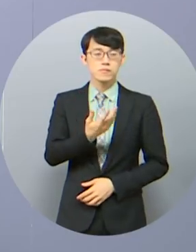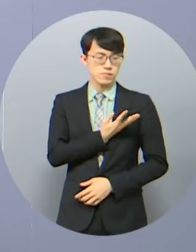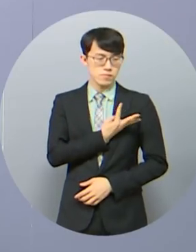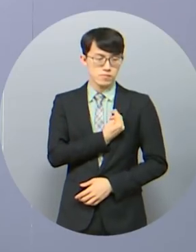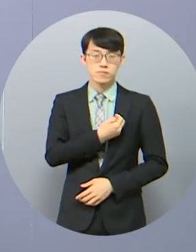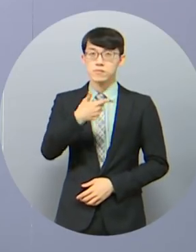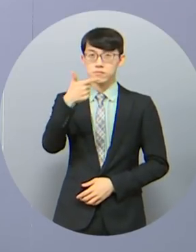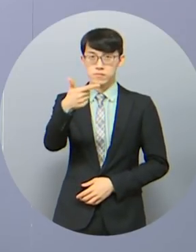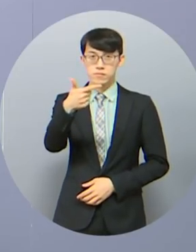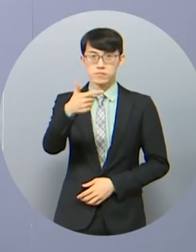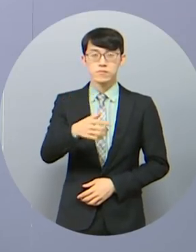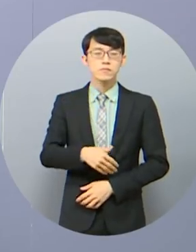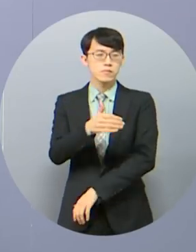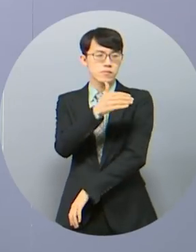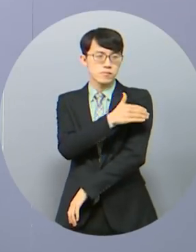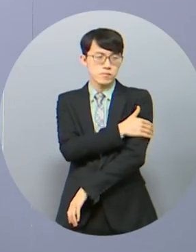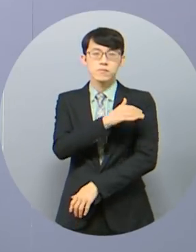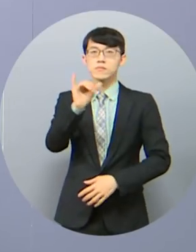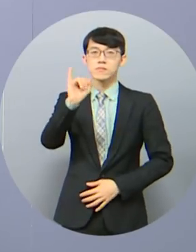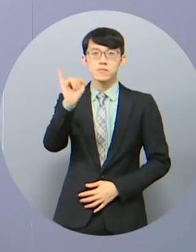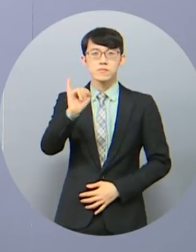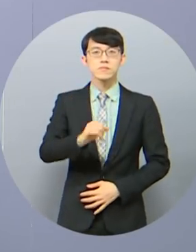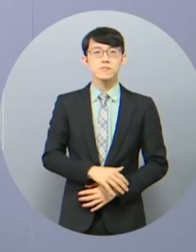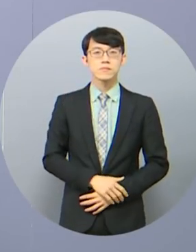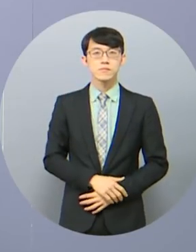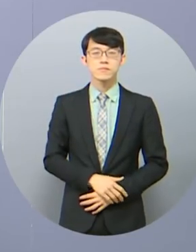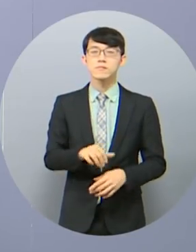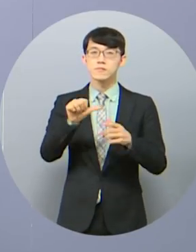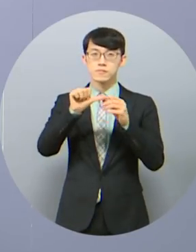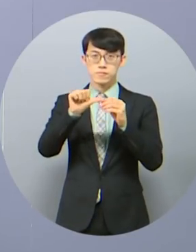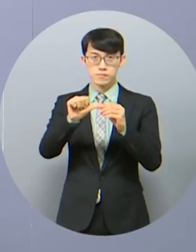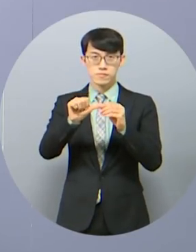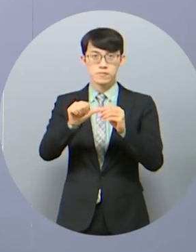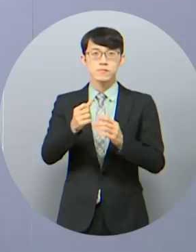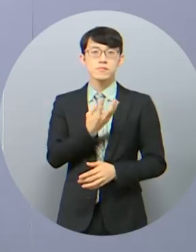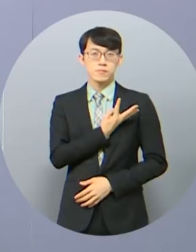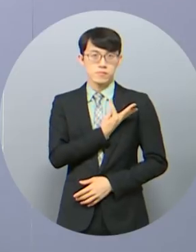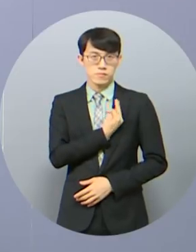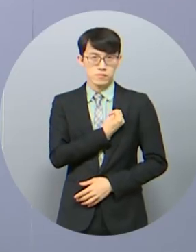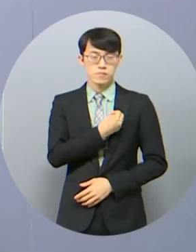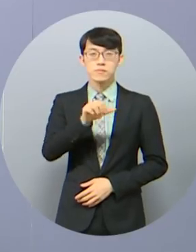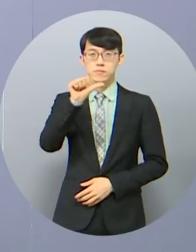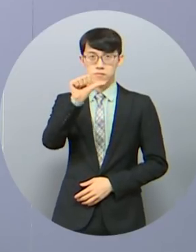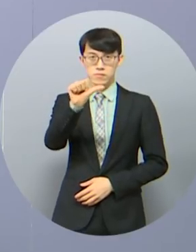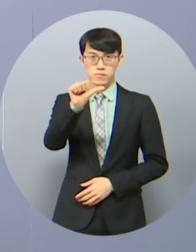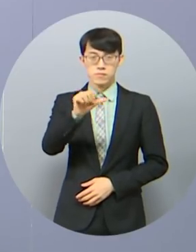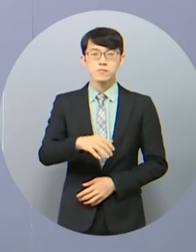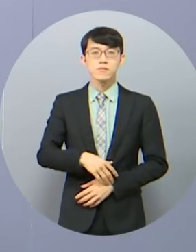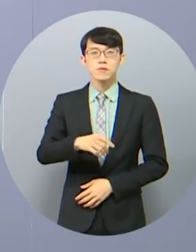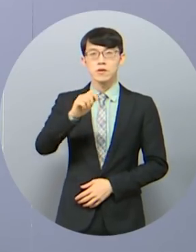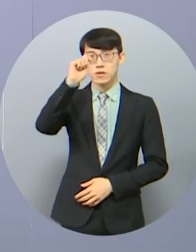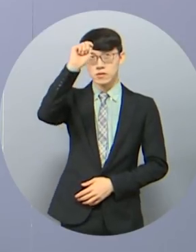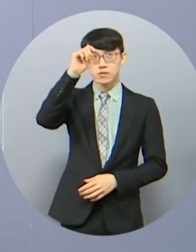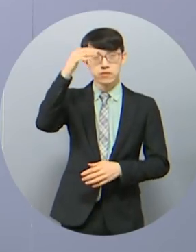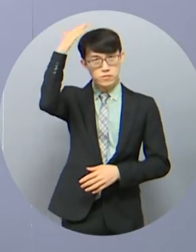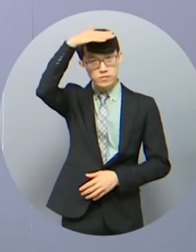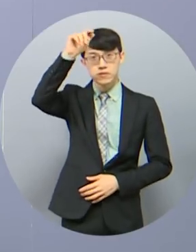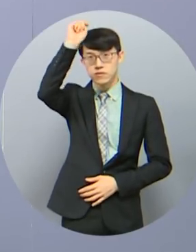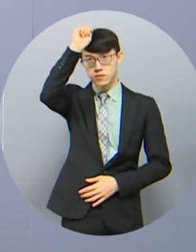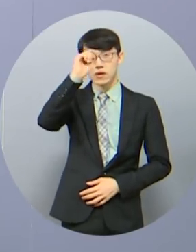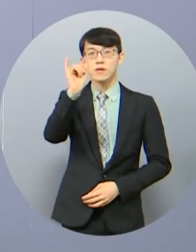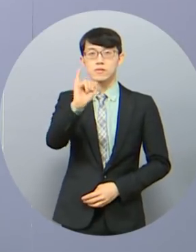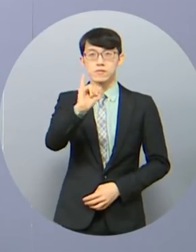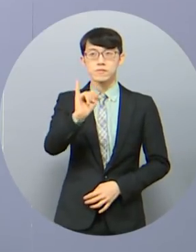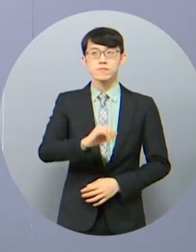六号候选人陈静怡女士，第五位是五号候选人郑代一香女